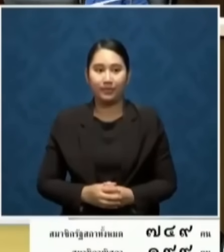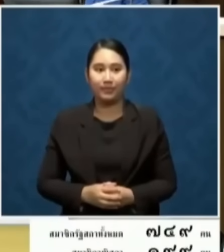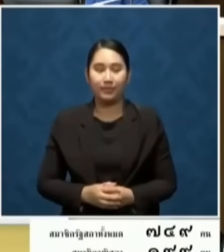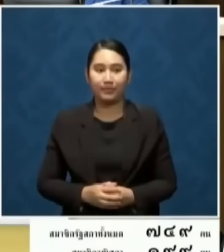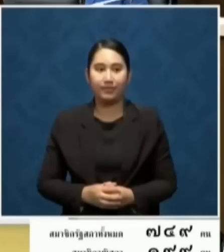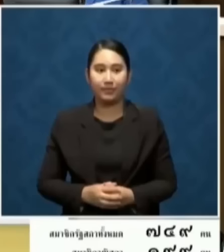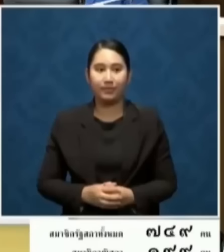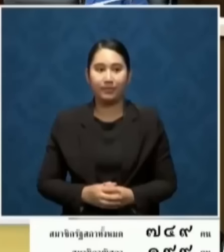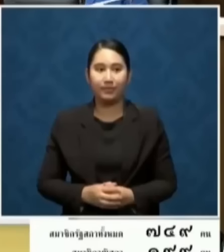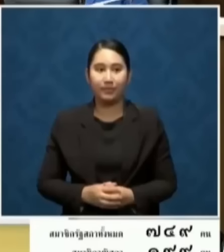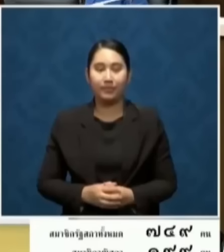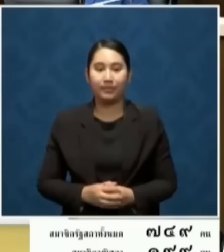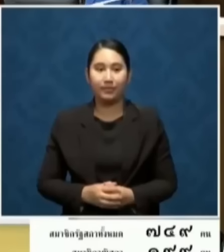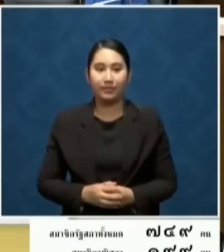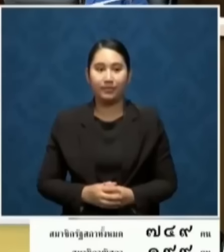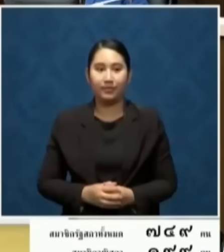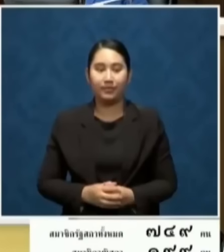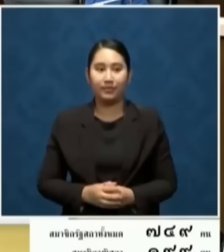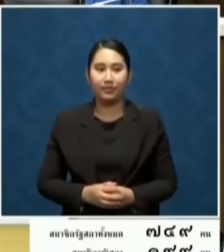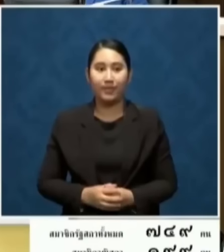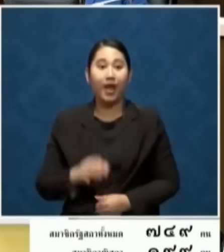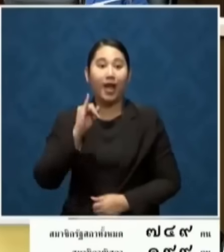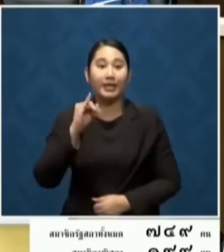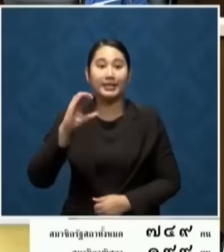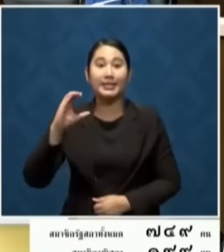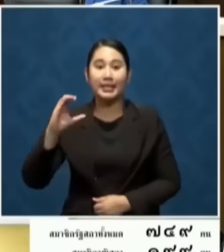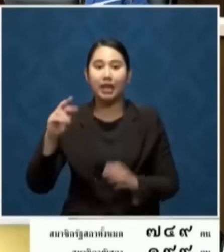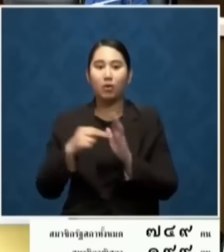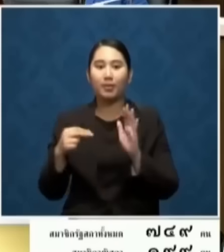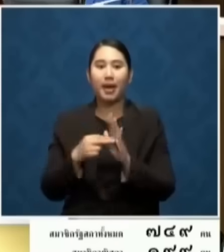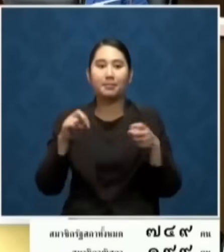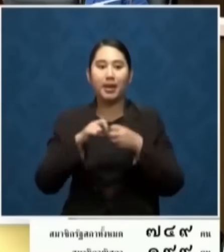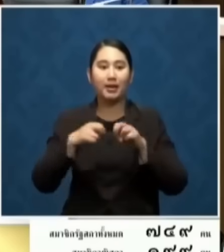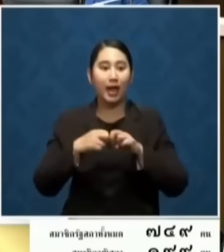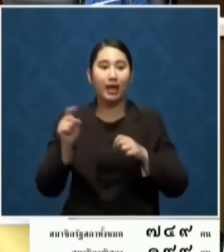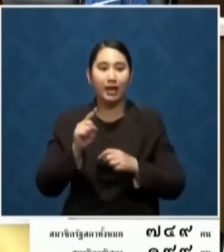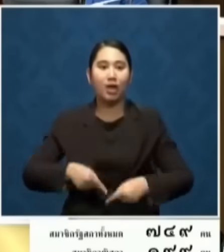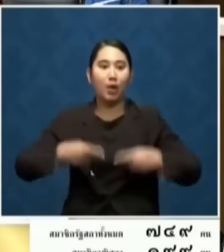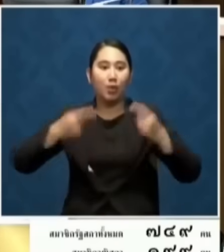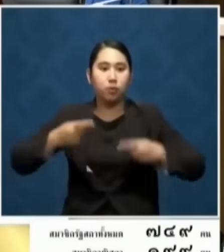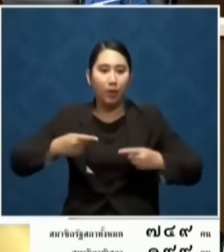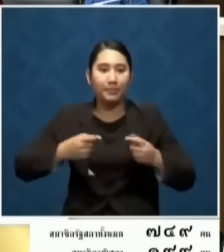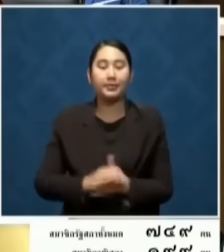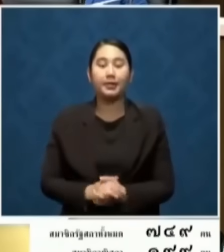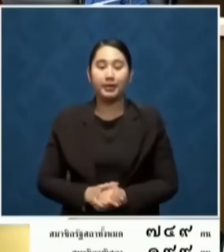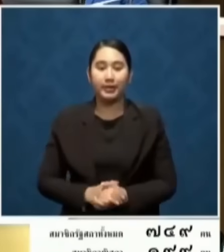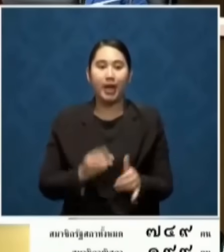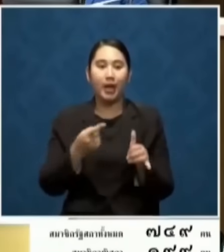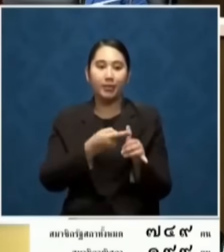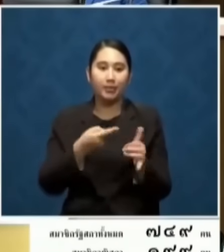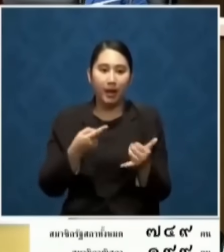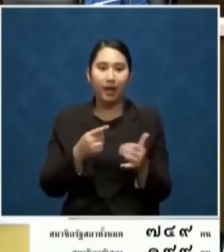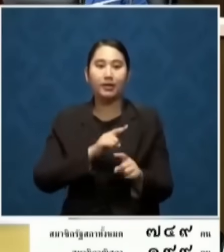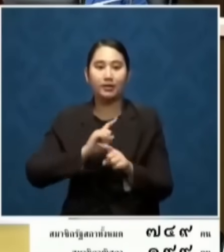ถื่อนคุณพิธาให้คำยืนยันว่ารัฐไทยภายใต้การนำของพิธาลิ้มเจริญรัตน์ประเทศไทยจะเป็นรัฐเดี่ยว